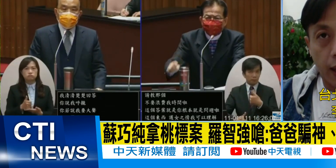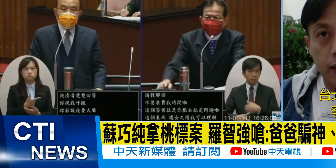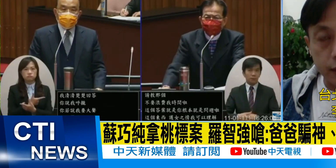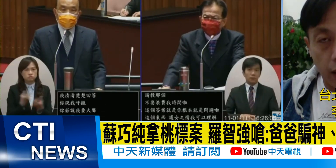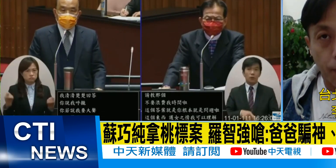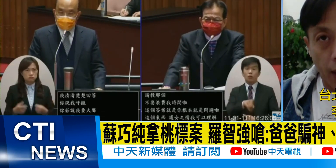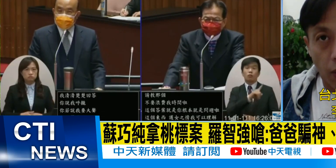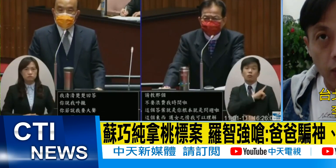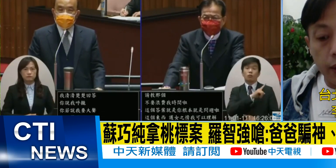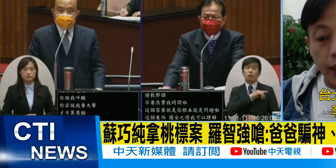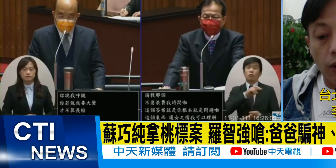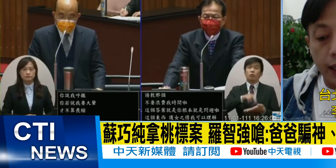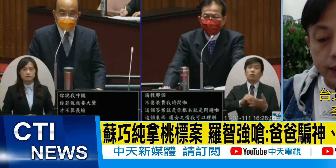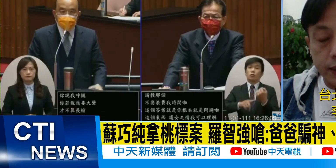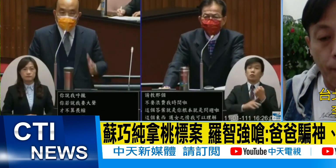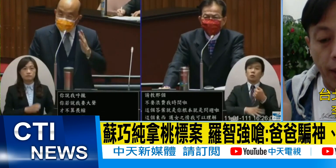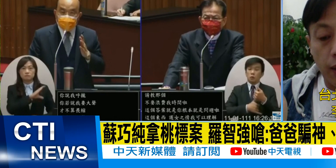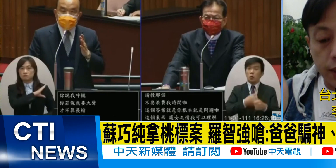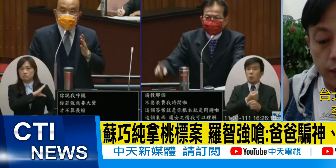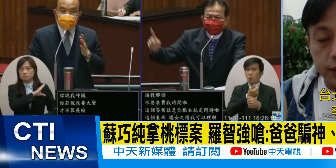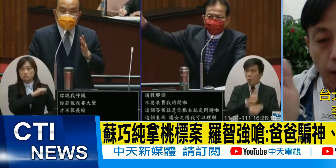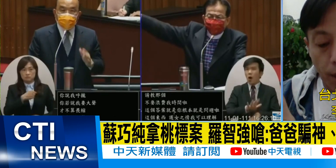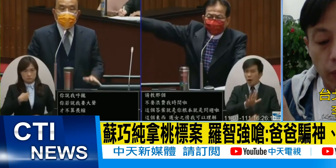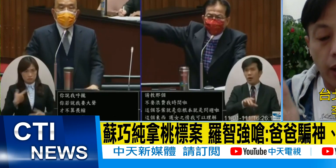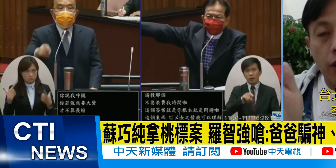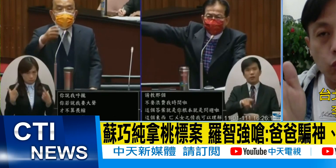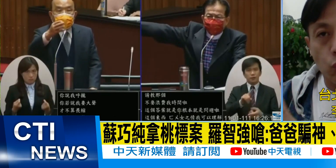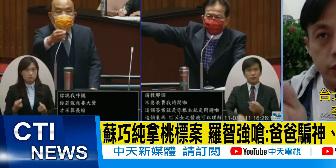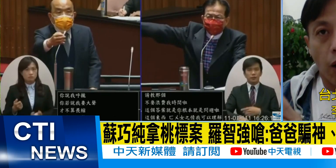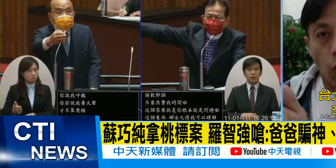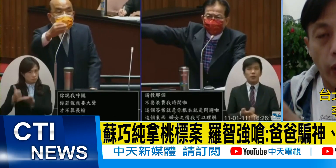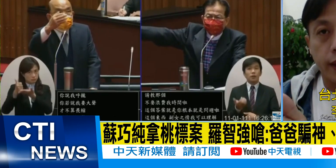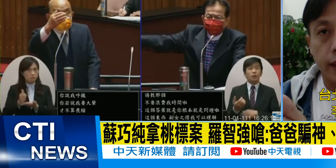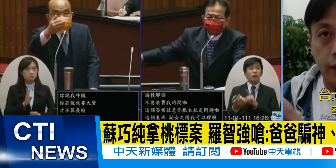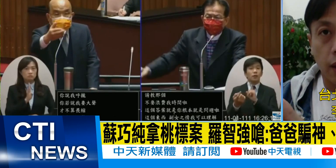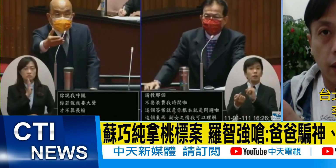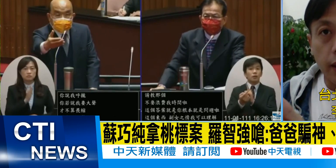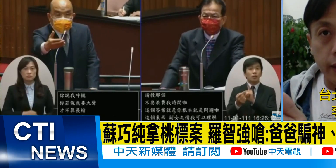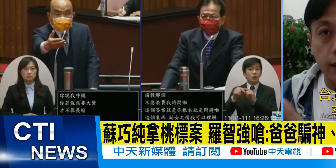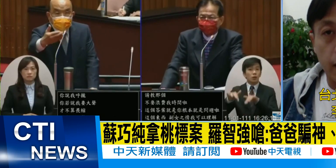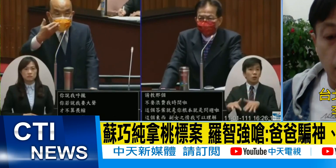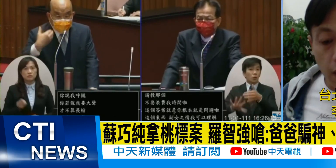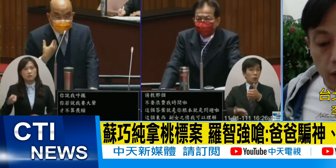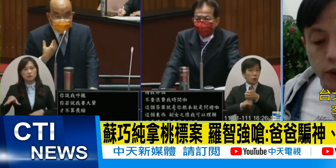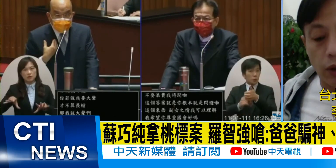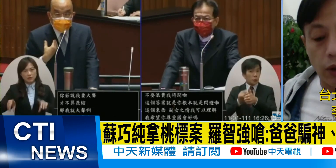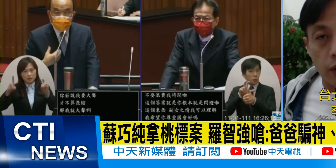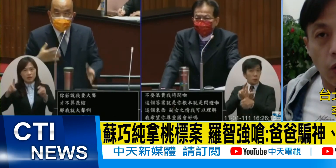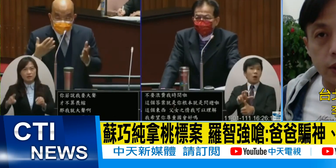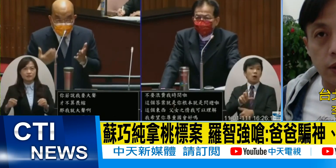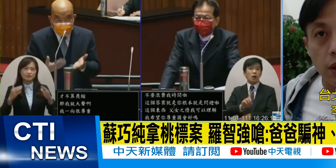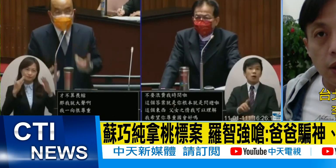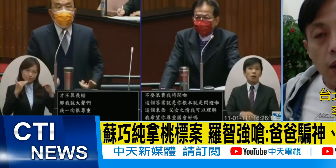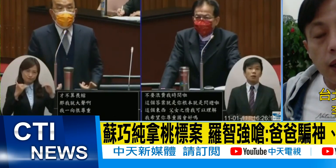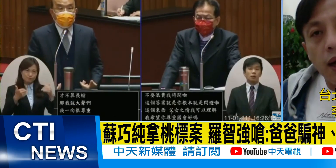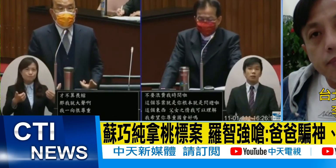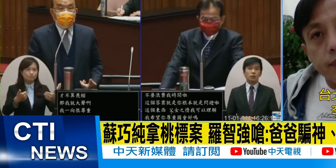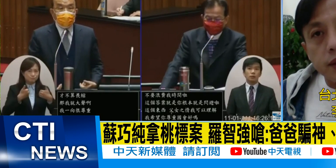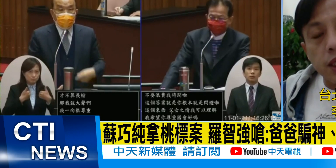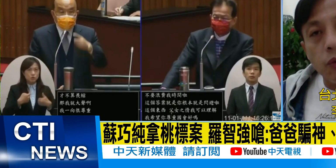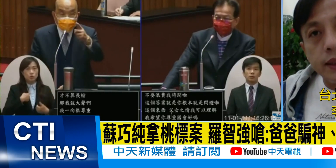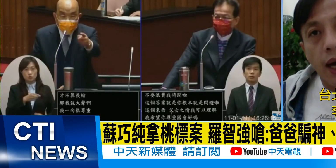厂商得标，然后再承包给苏巧慧的一个他的苏小纯的公司，